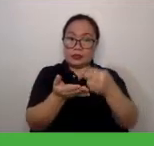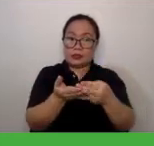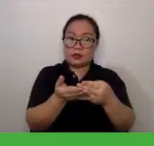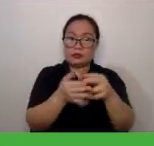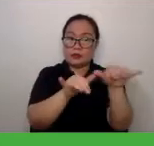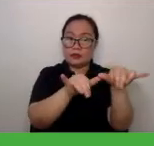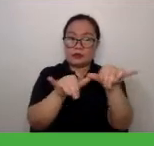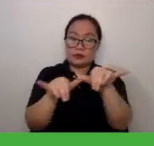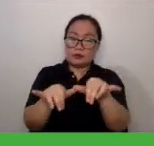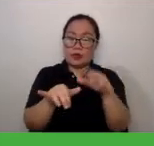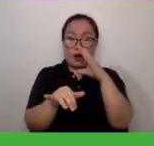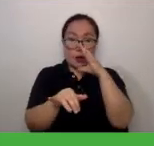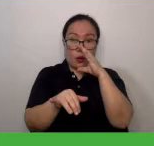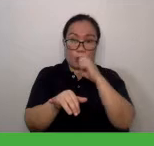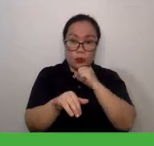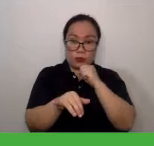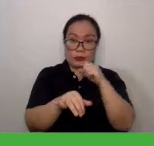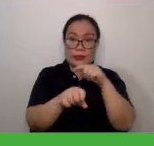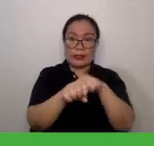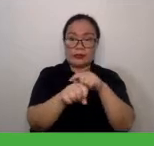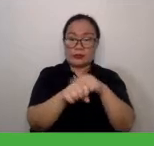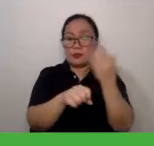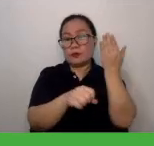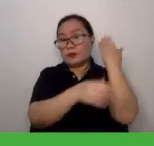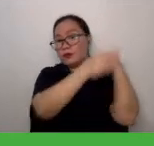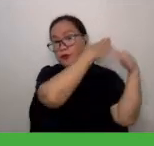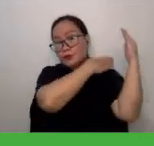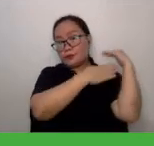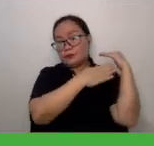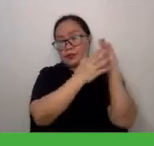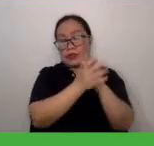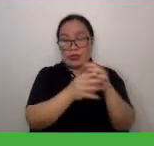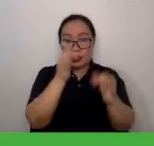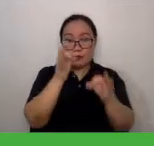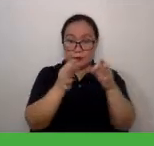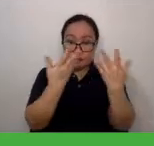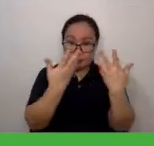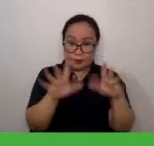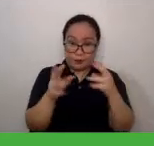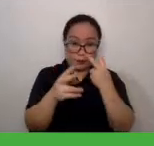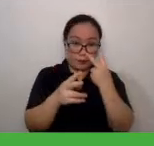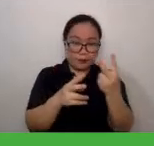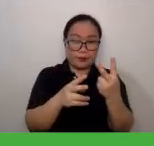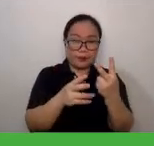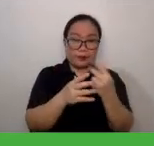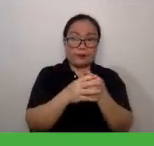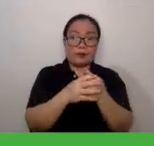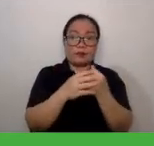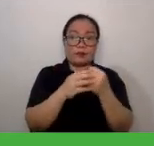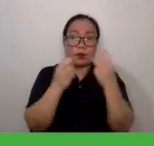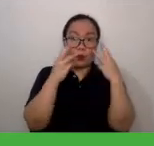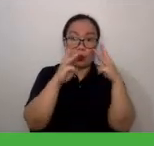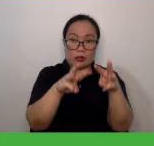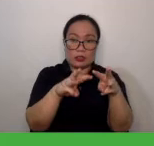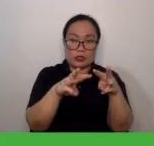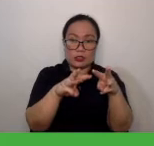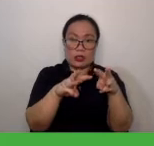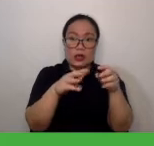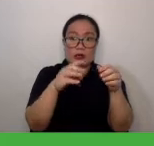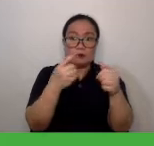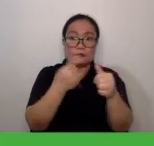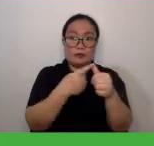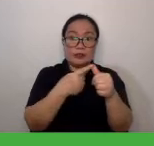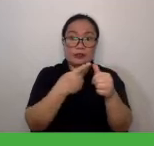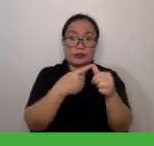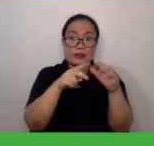video tutorial natin dun sa Introduction to Measurement, doon diniscuss yung primitive papunta